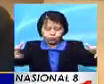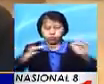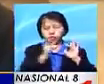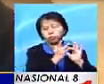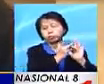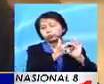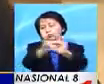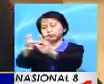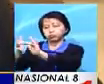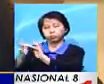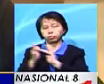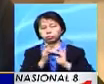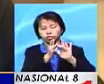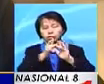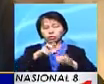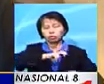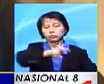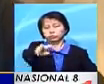pengangkutan awam.